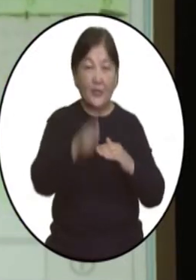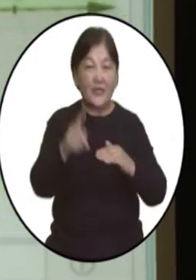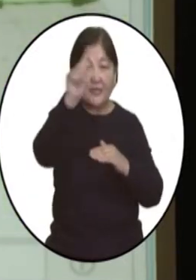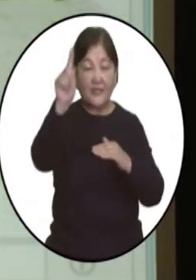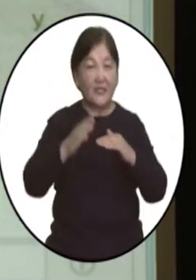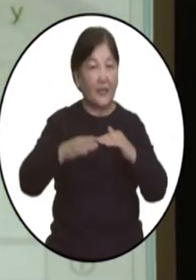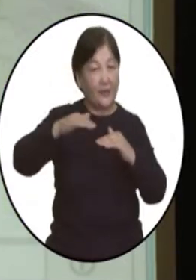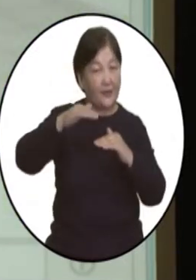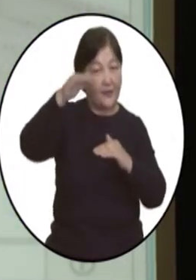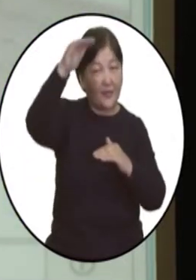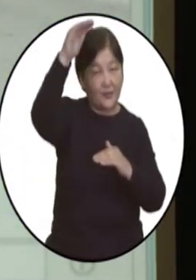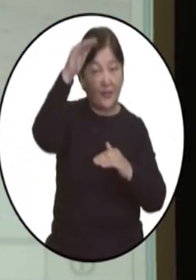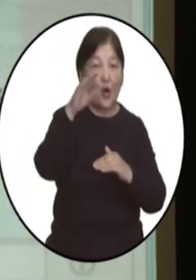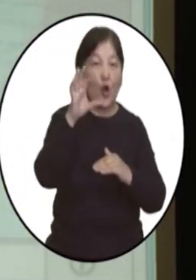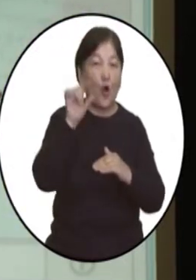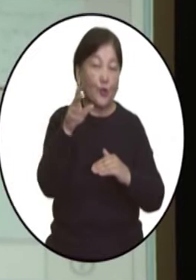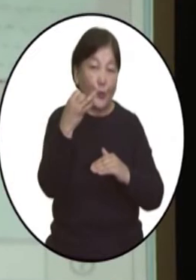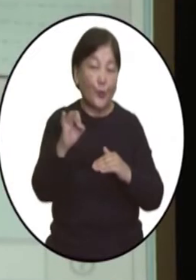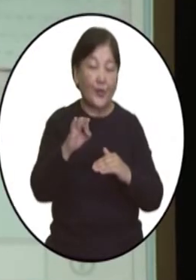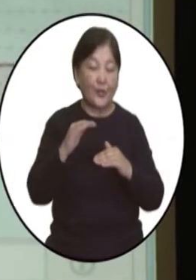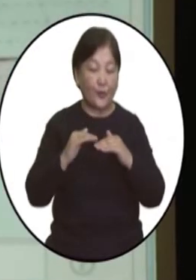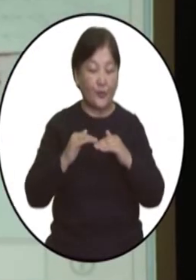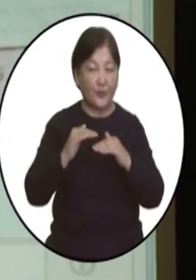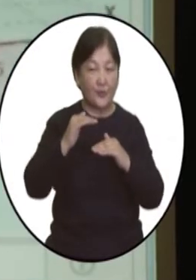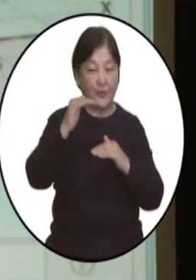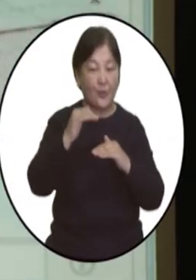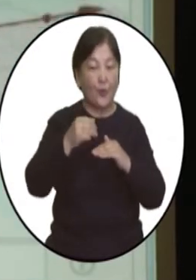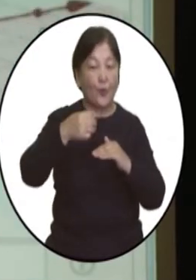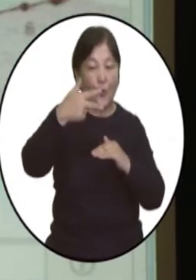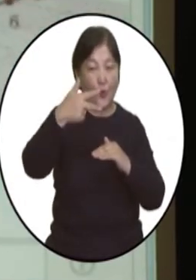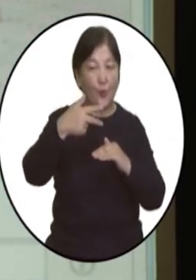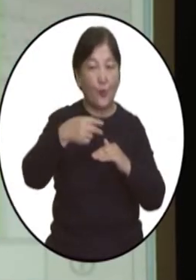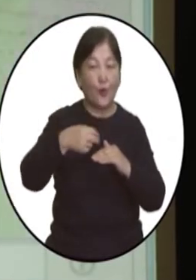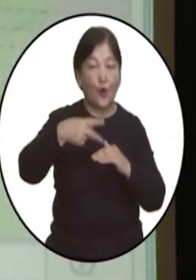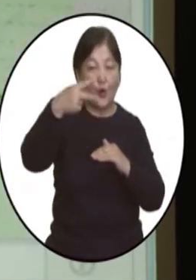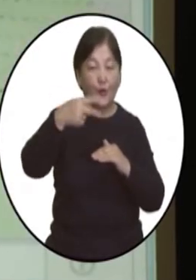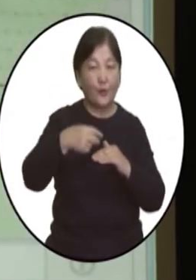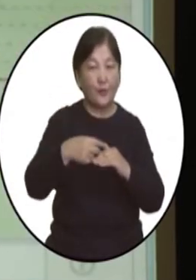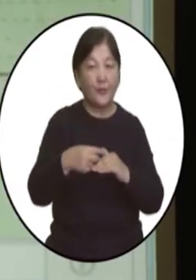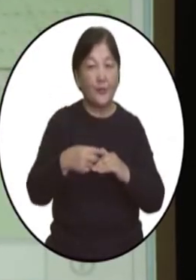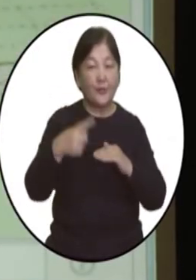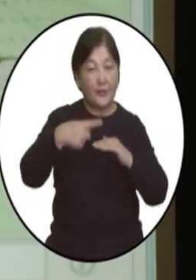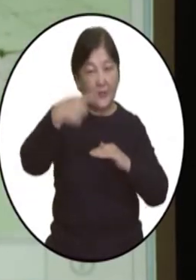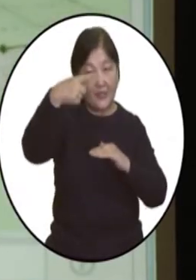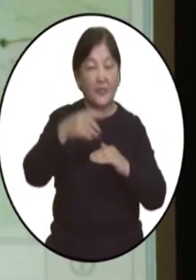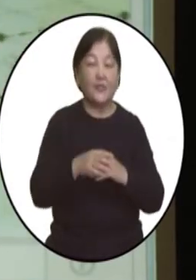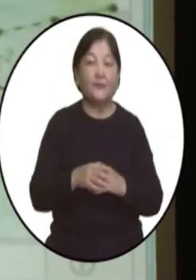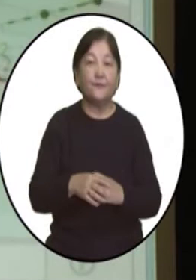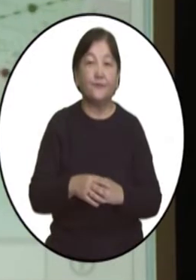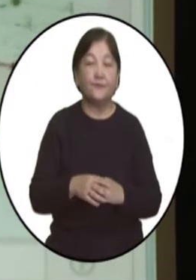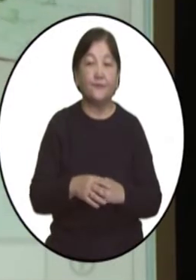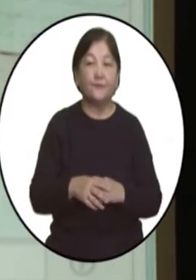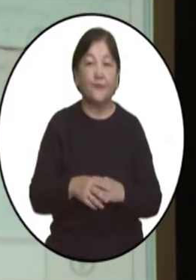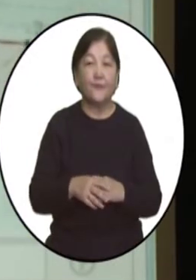Z тэнхлэгийн дагуу цэгийг хөдөлгөе. За 3 2 1. За